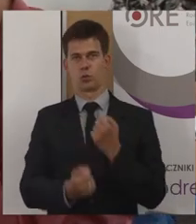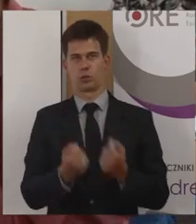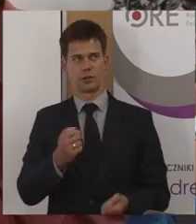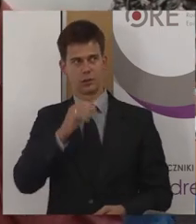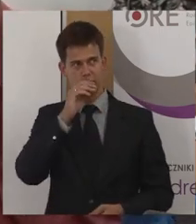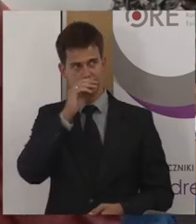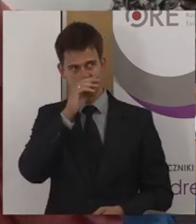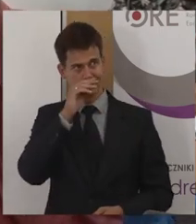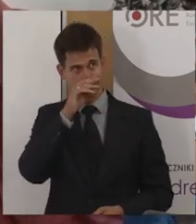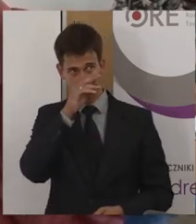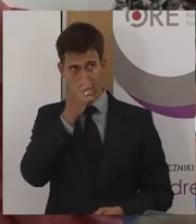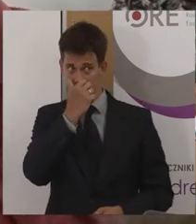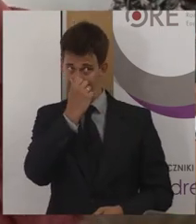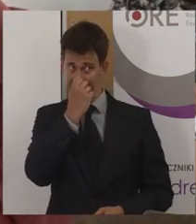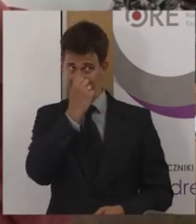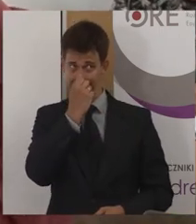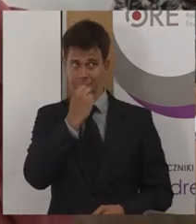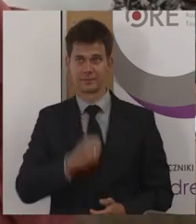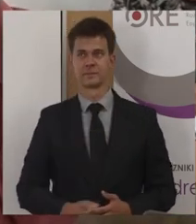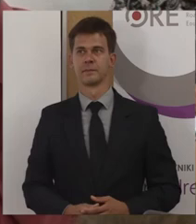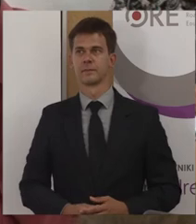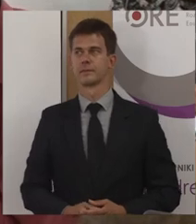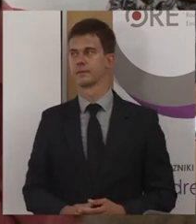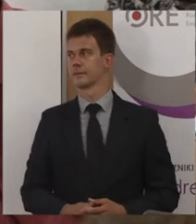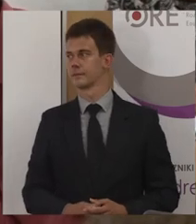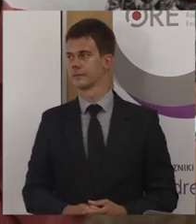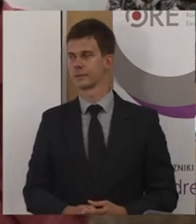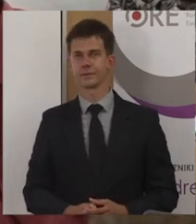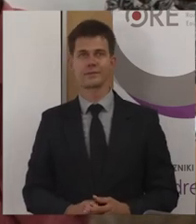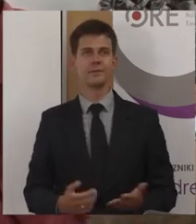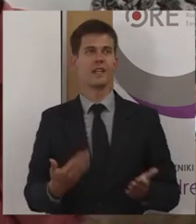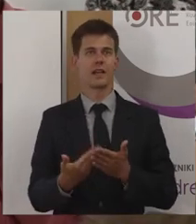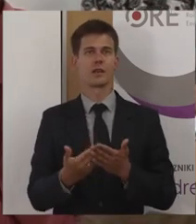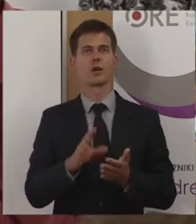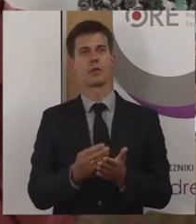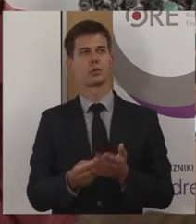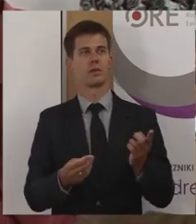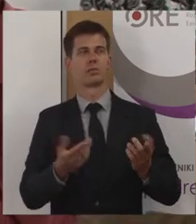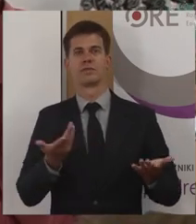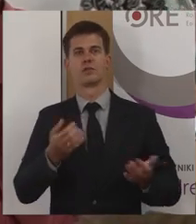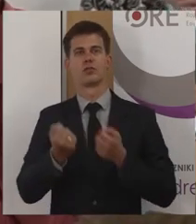języków adaptowany. Tak będzie tworzony e-podręcznik, no bo nie wiem, jak opisać obrazki dla